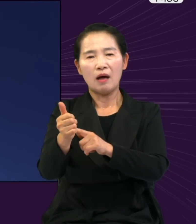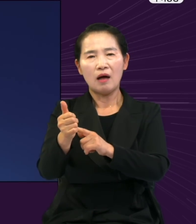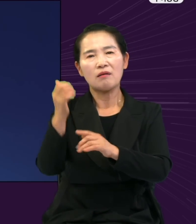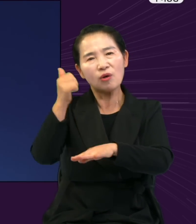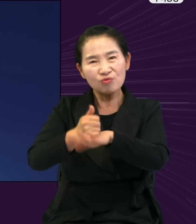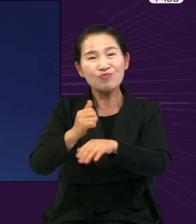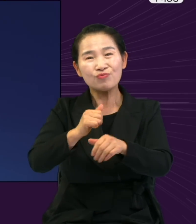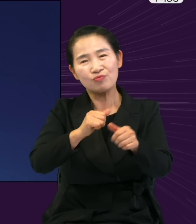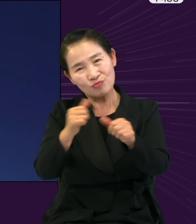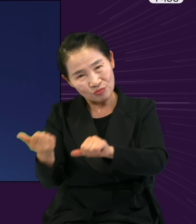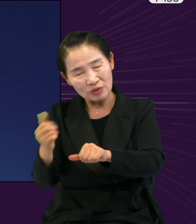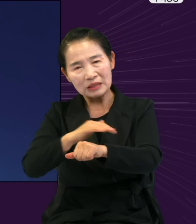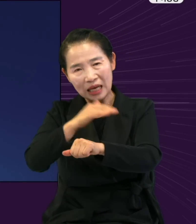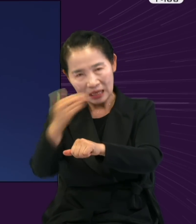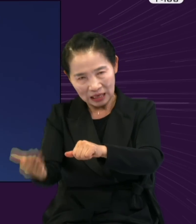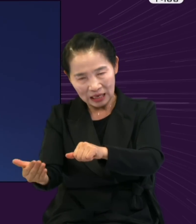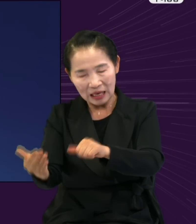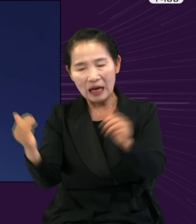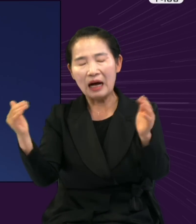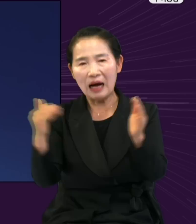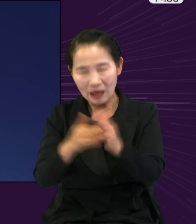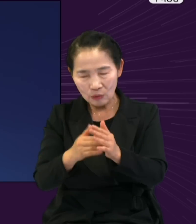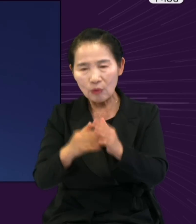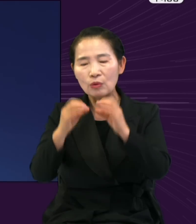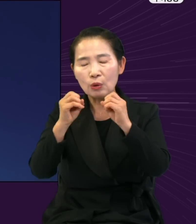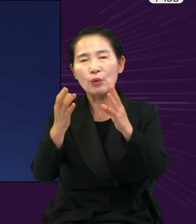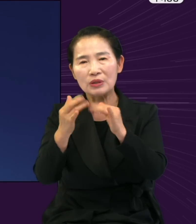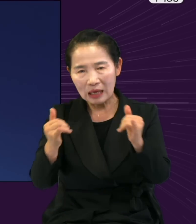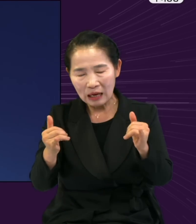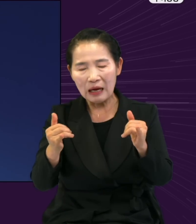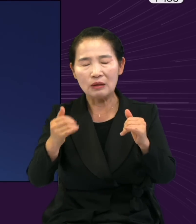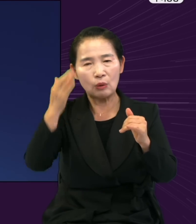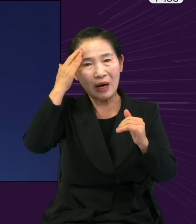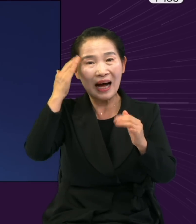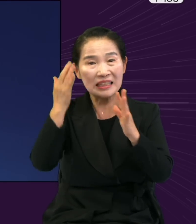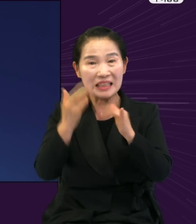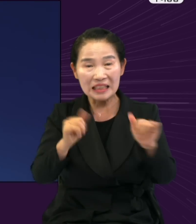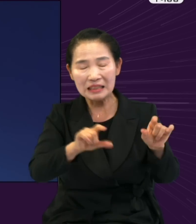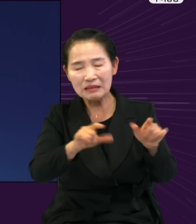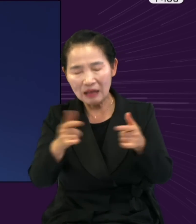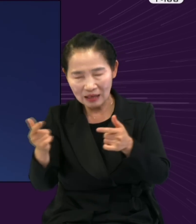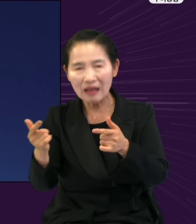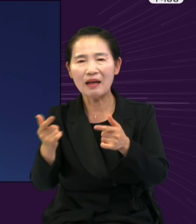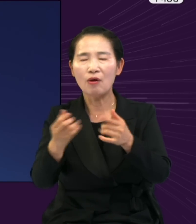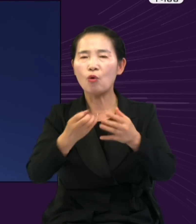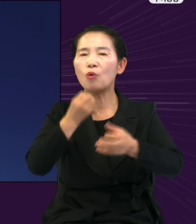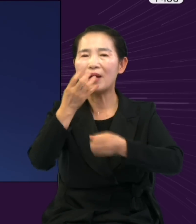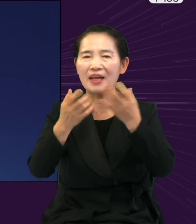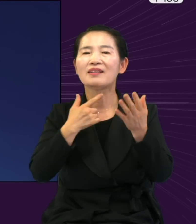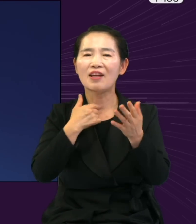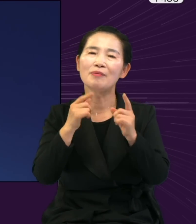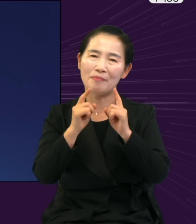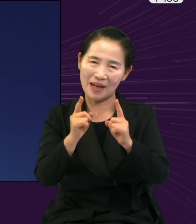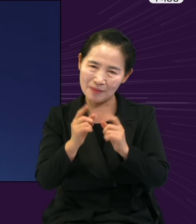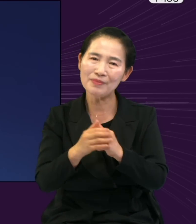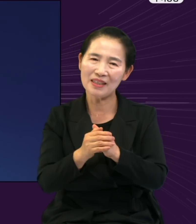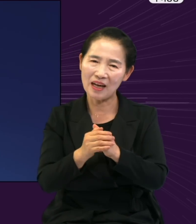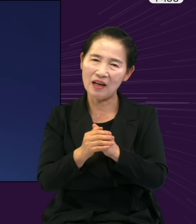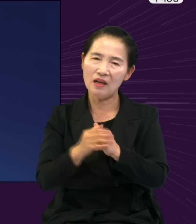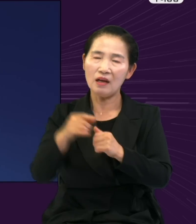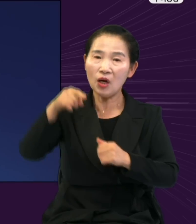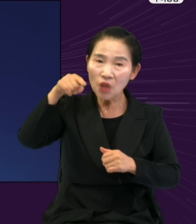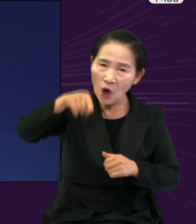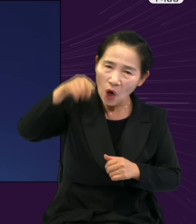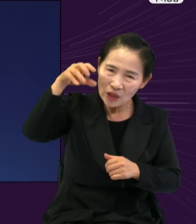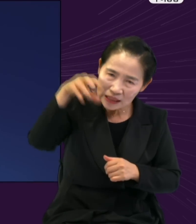있는 선교사님들과 한인분들에게 감사의 인사를 전하며 했던 고백이기 때문에 그렇습니다. 여기가 그가 묻힐